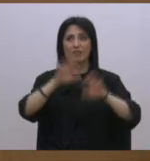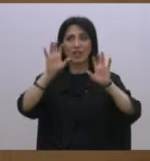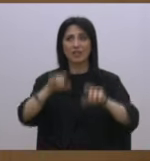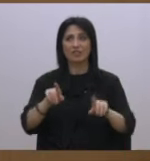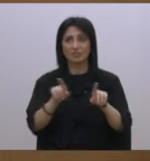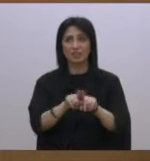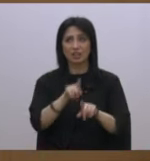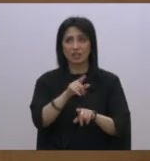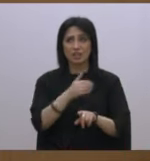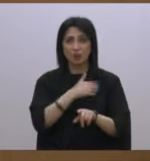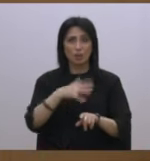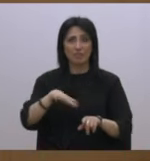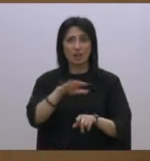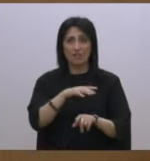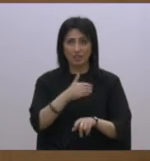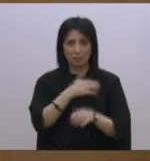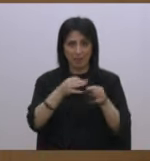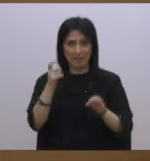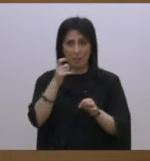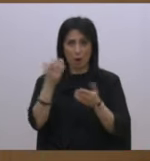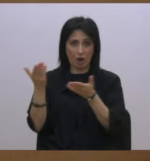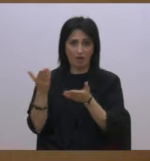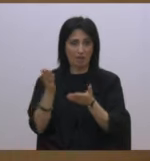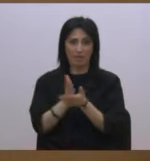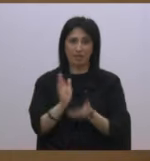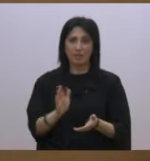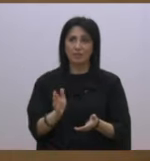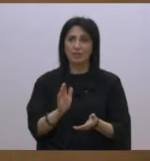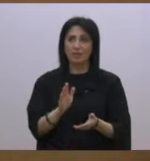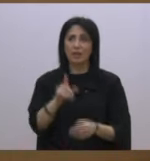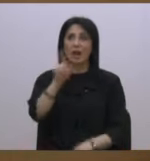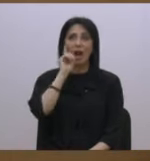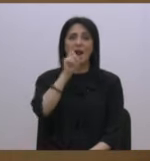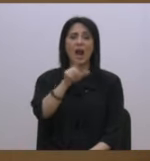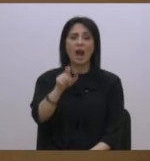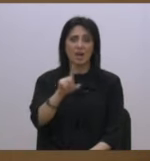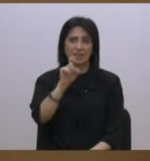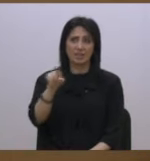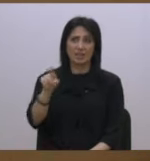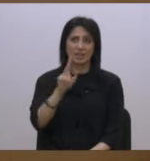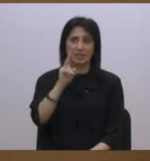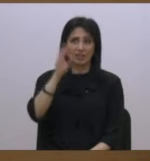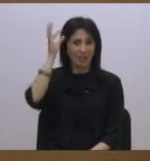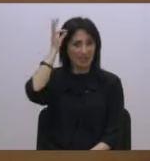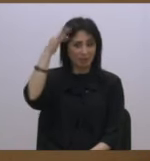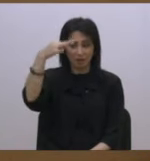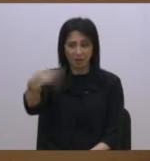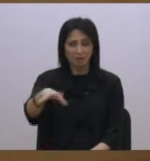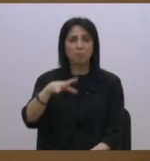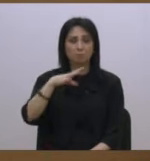ასე რომ უსწორდები აქ ქვეყანაში მაინდამაინც დემოკრატიის მაჩვენებელი არ არის იმ ახალგაზრდების გამო ვისაც თვის ღერით